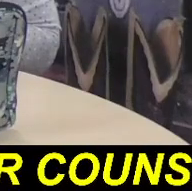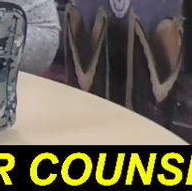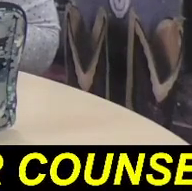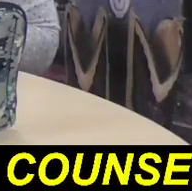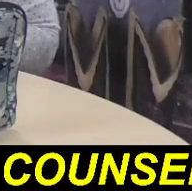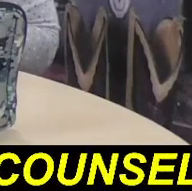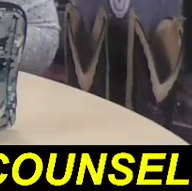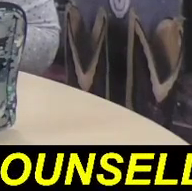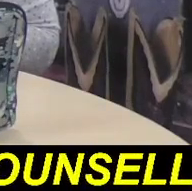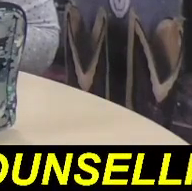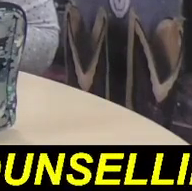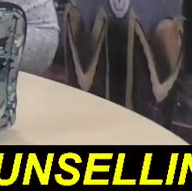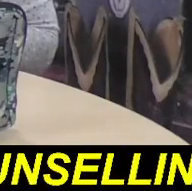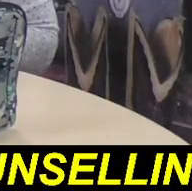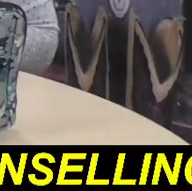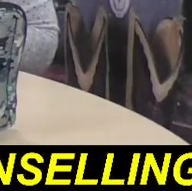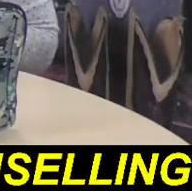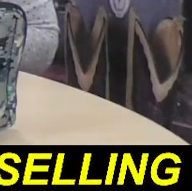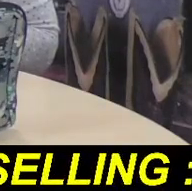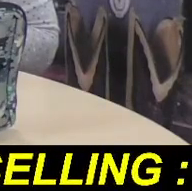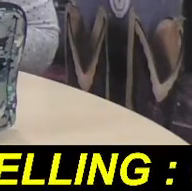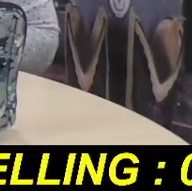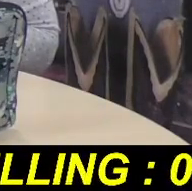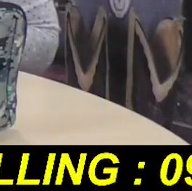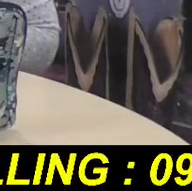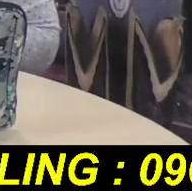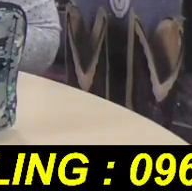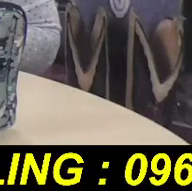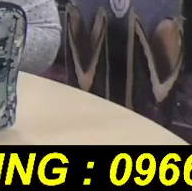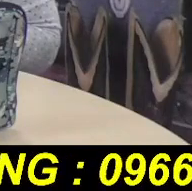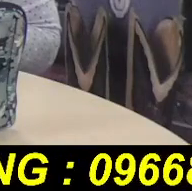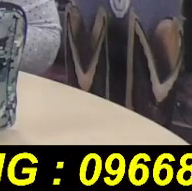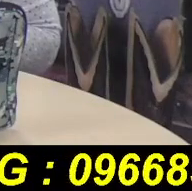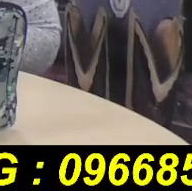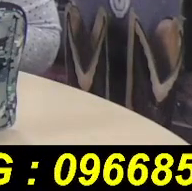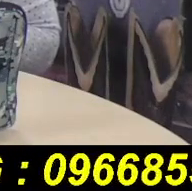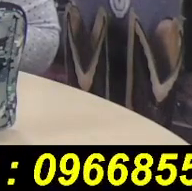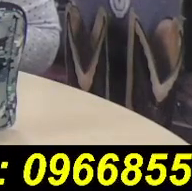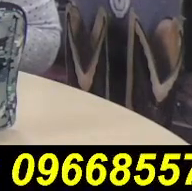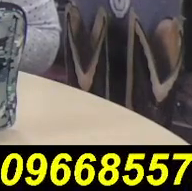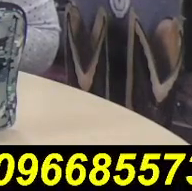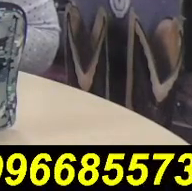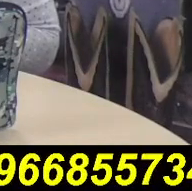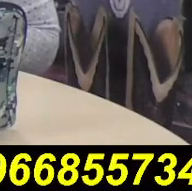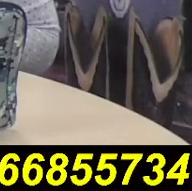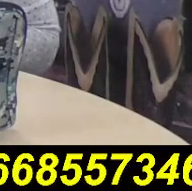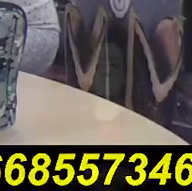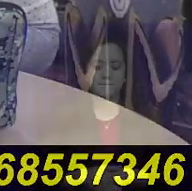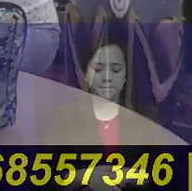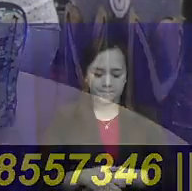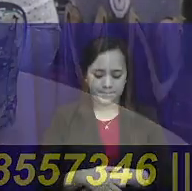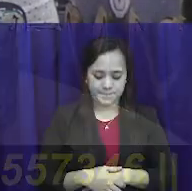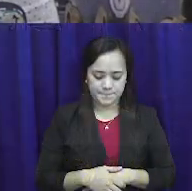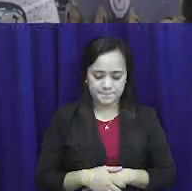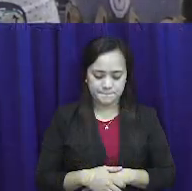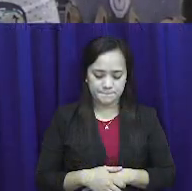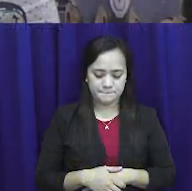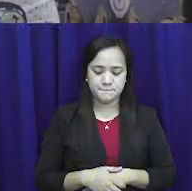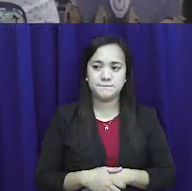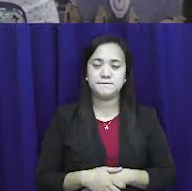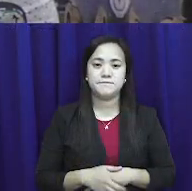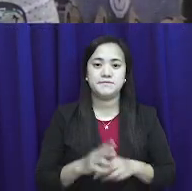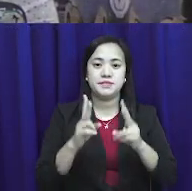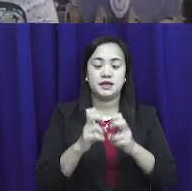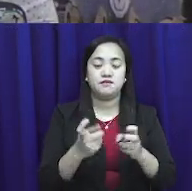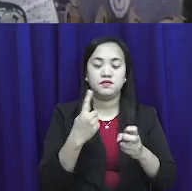in finding Joy is to recognize God's hand in your life even during challenging moments Alam